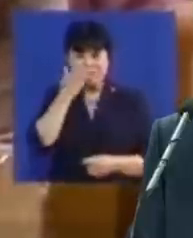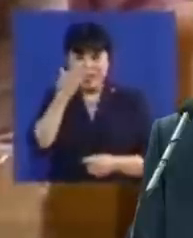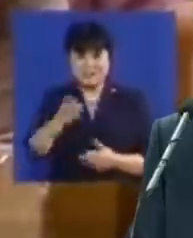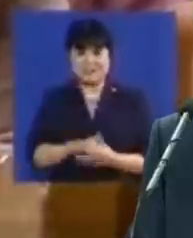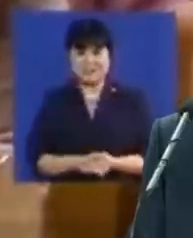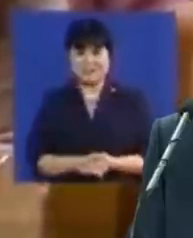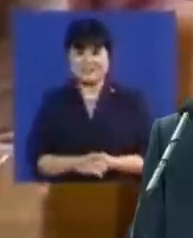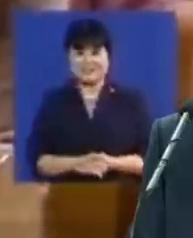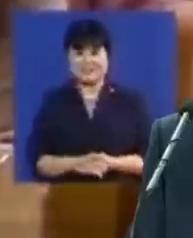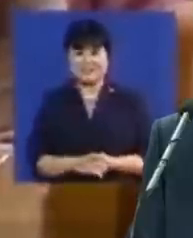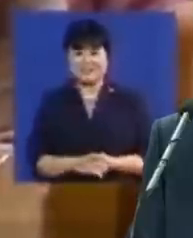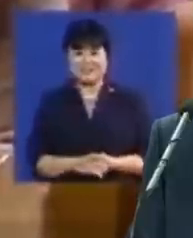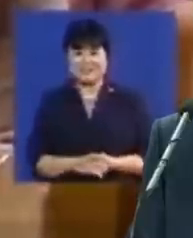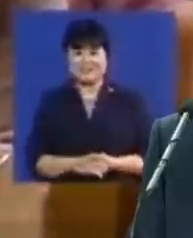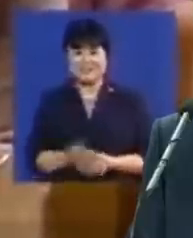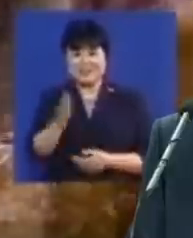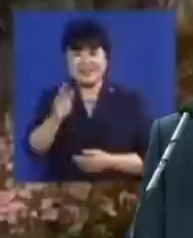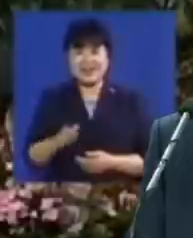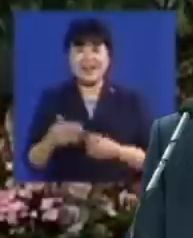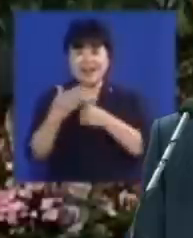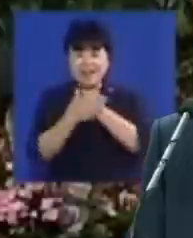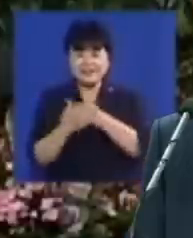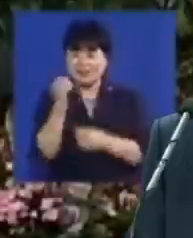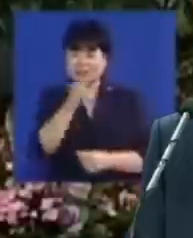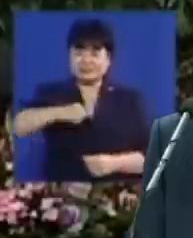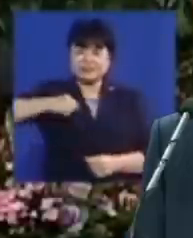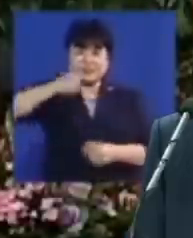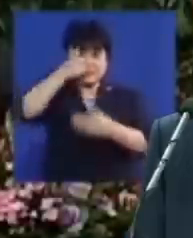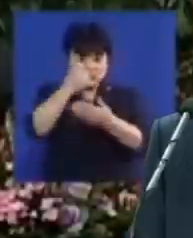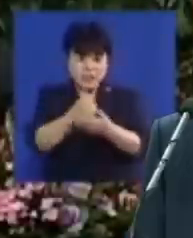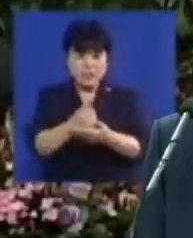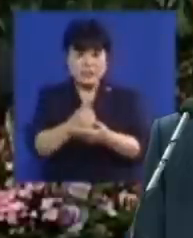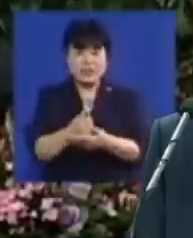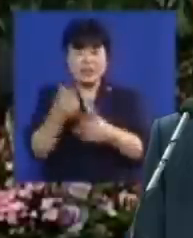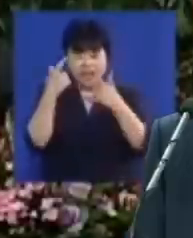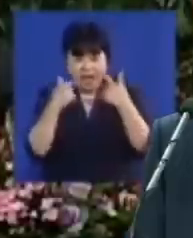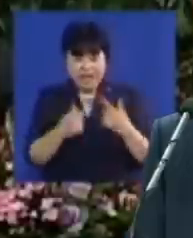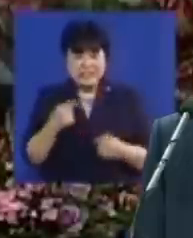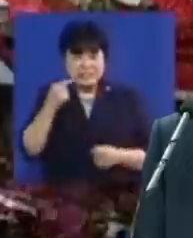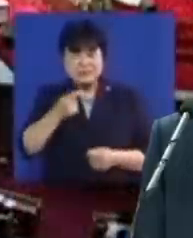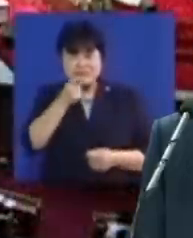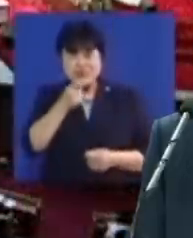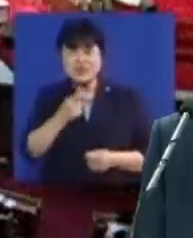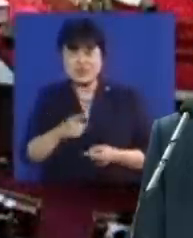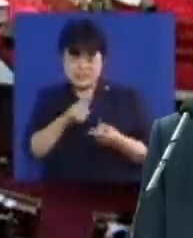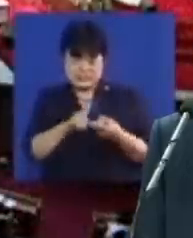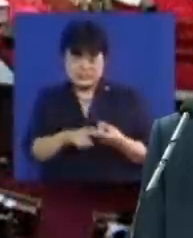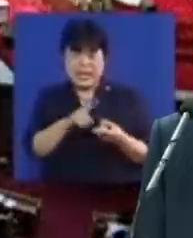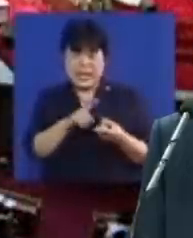것입니다. 그러나 이 은혜를 거역한 자는 항상 쓴 연못물을